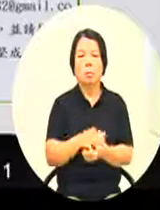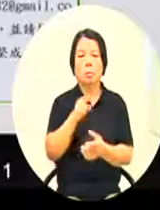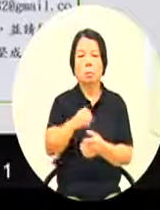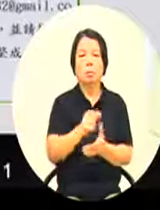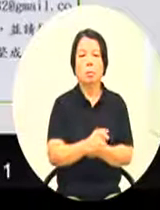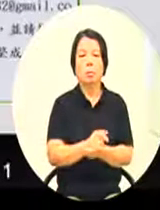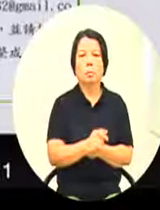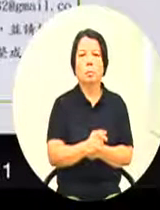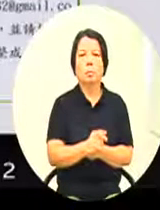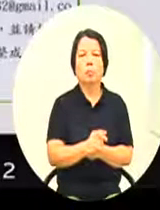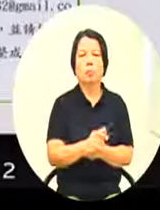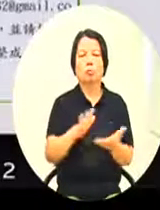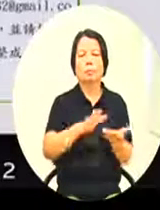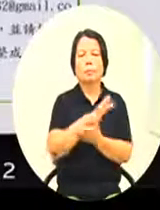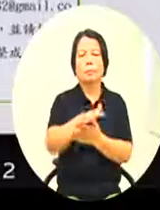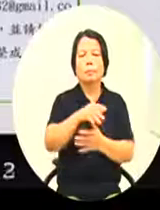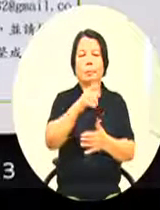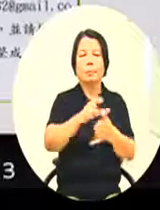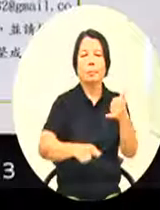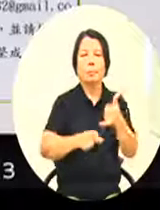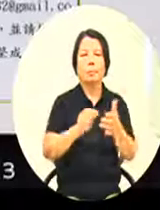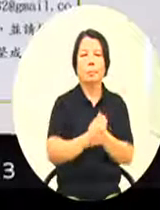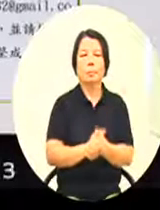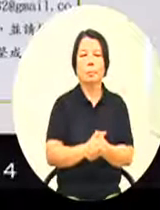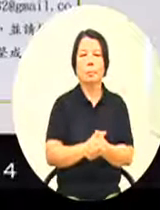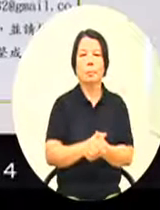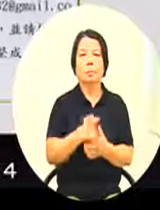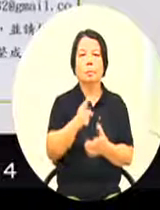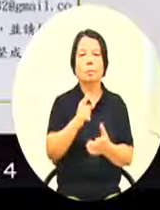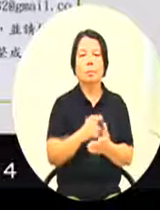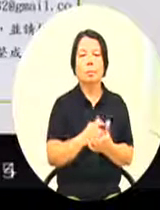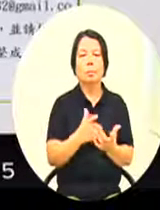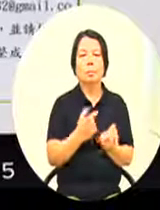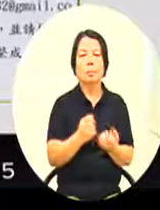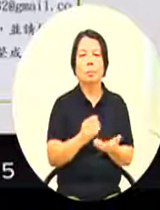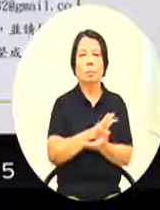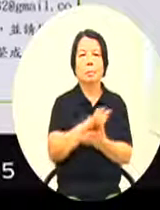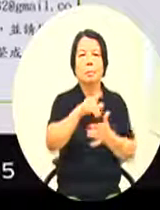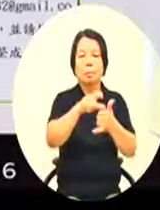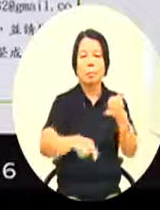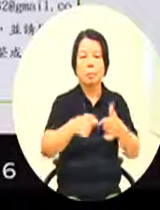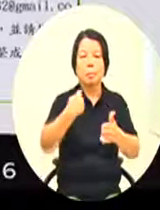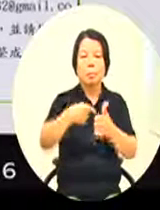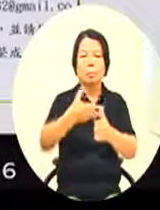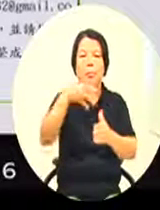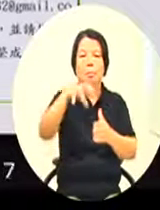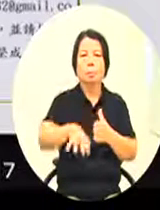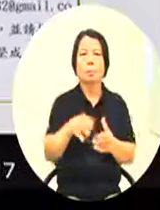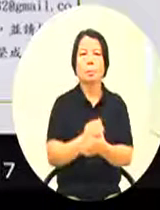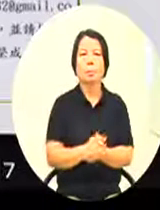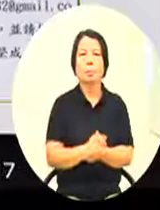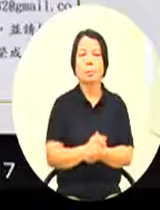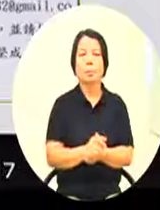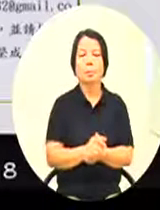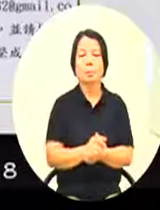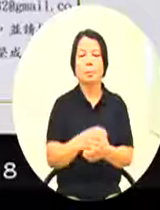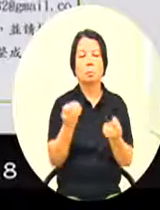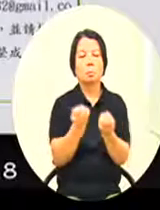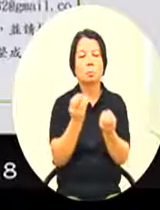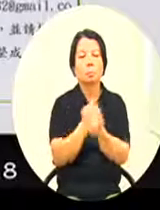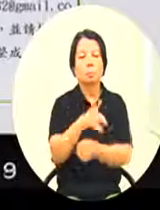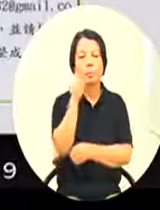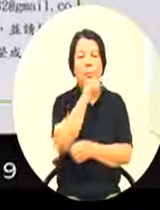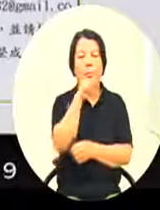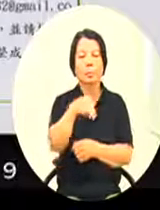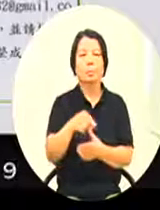龙事件哦，或是这种螺丝松了的事情呢，在教育局呢，已经常常发生了。